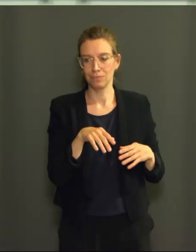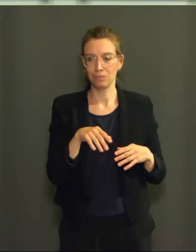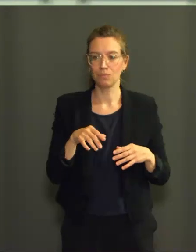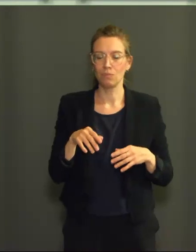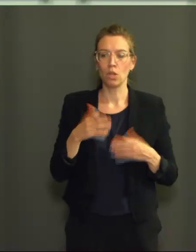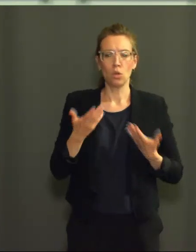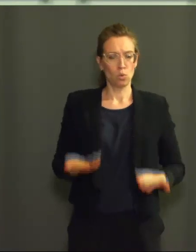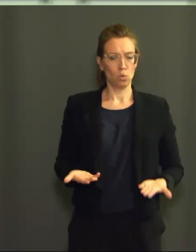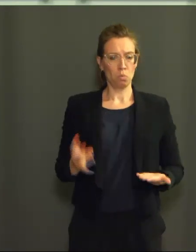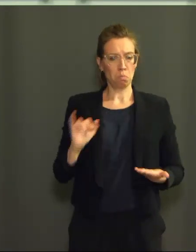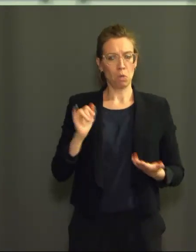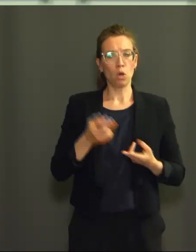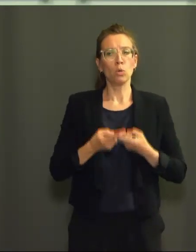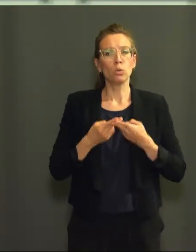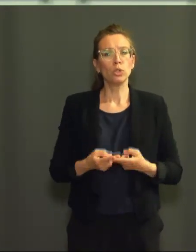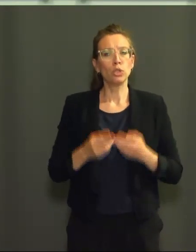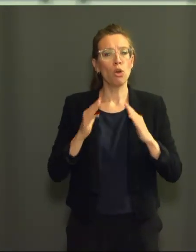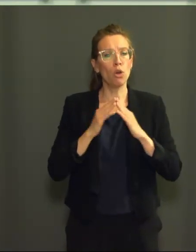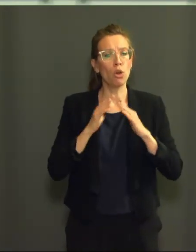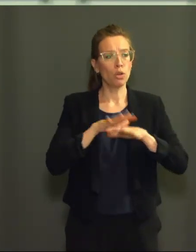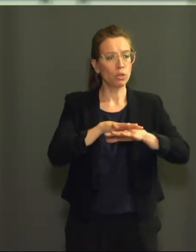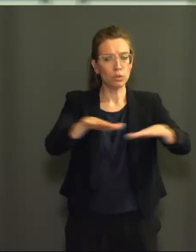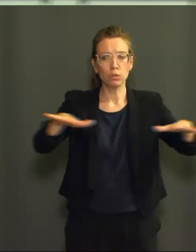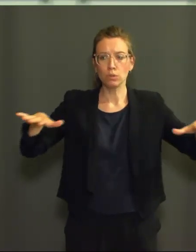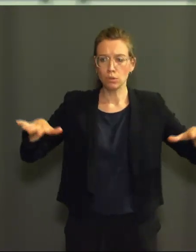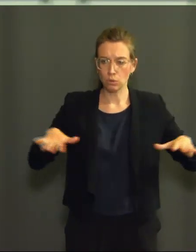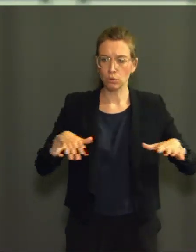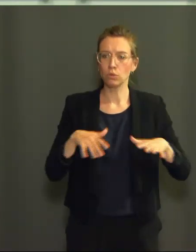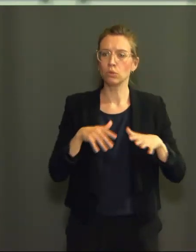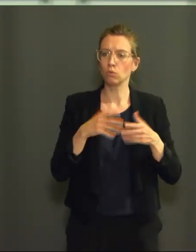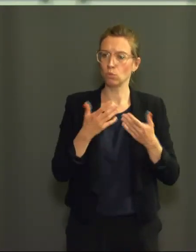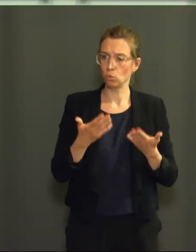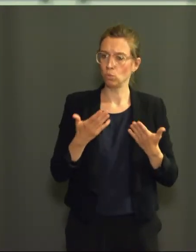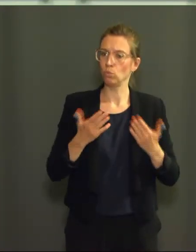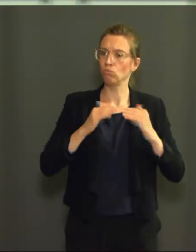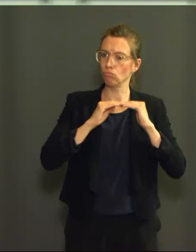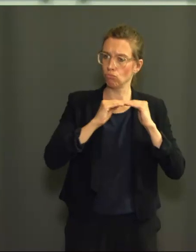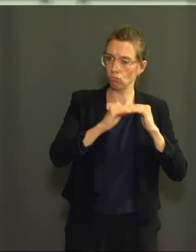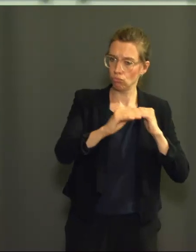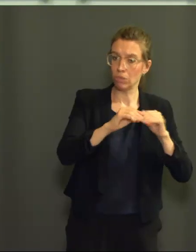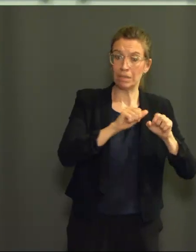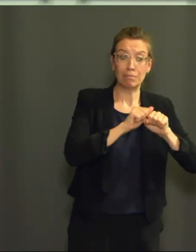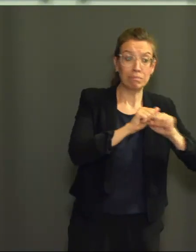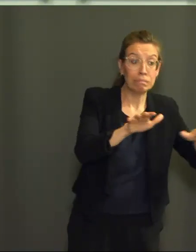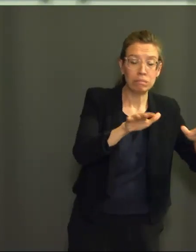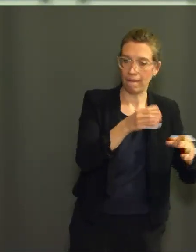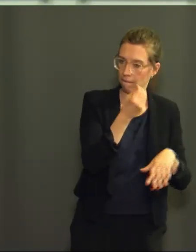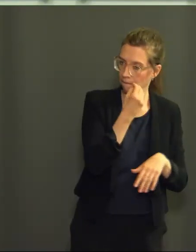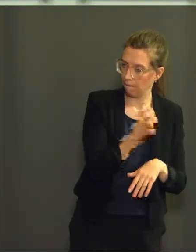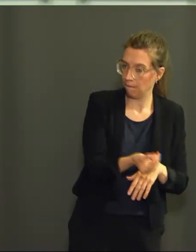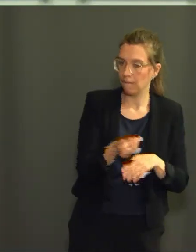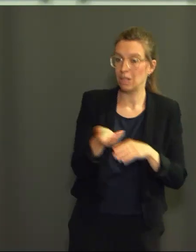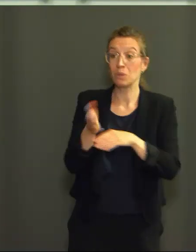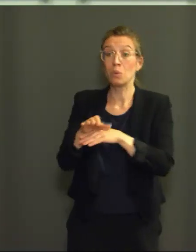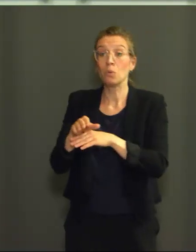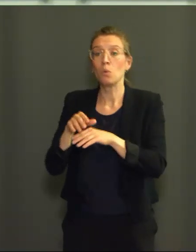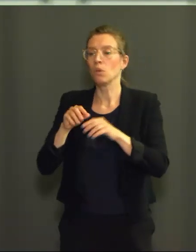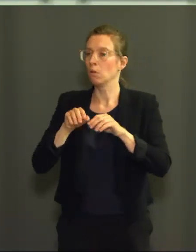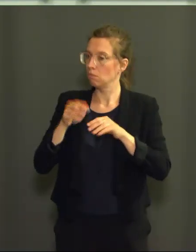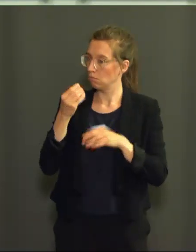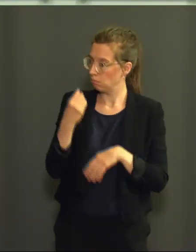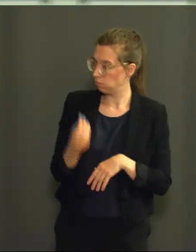en overlijdens. Grote uitbraken doen zich evenwel af en toe nog steeds voor,